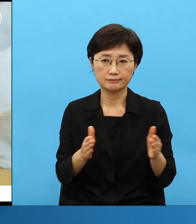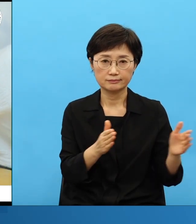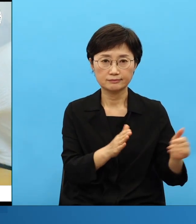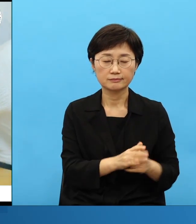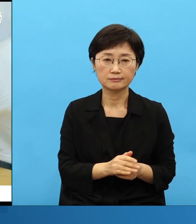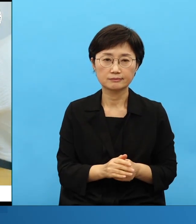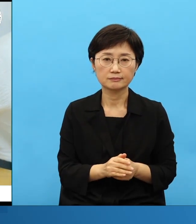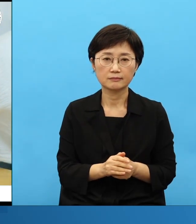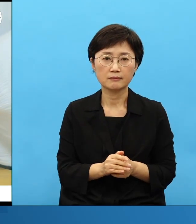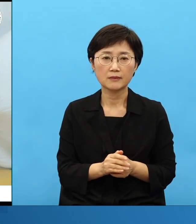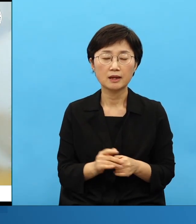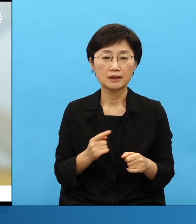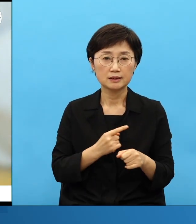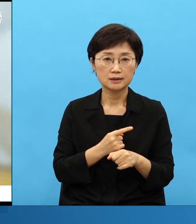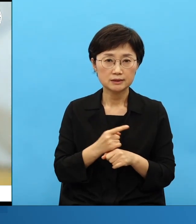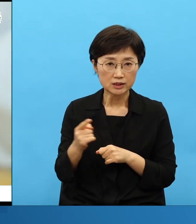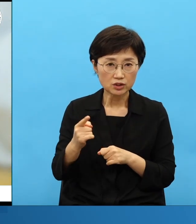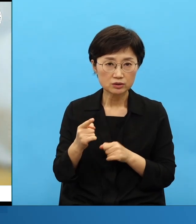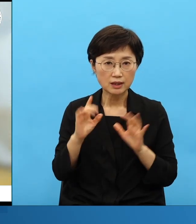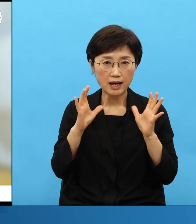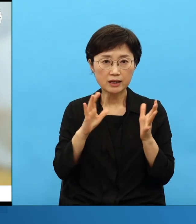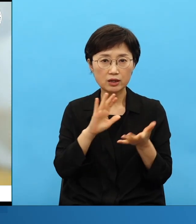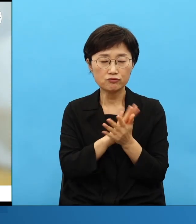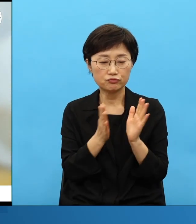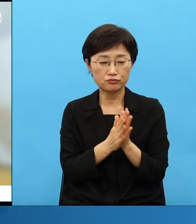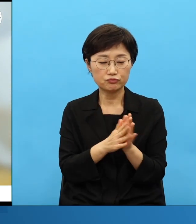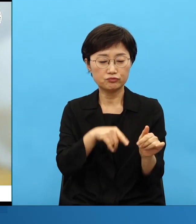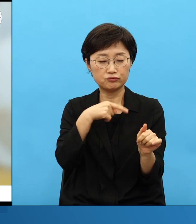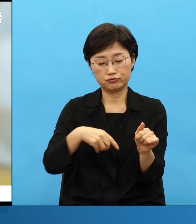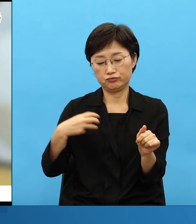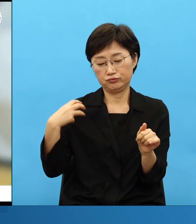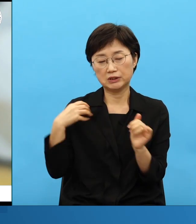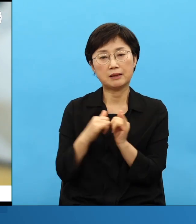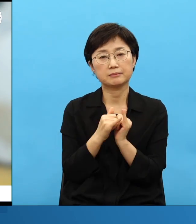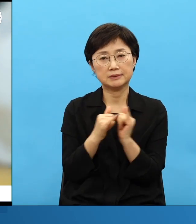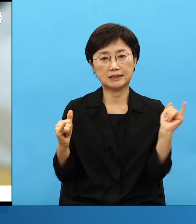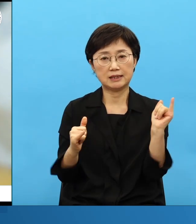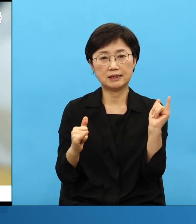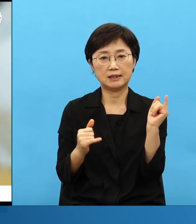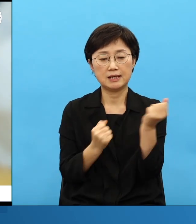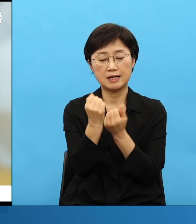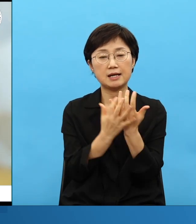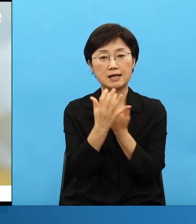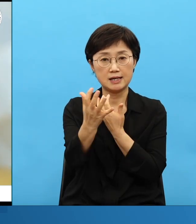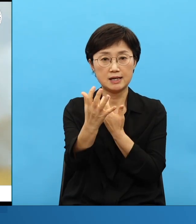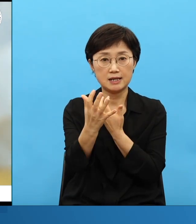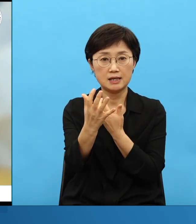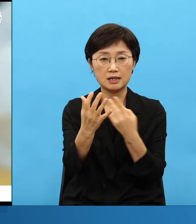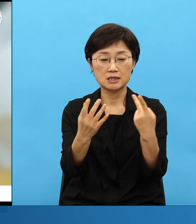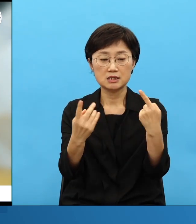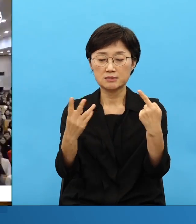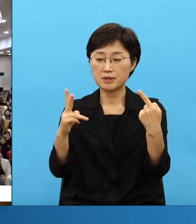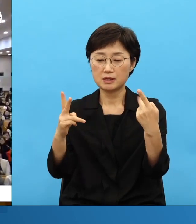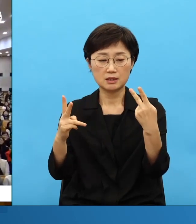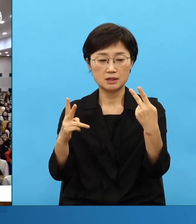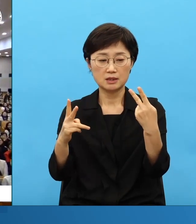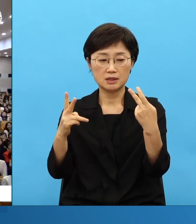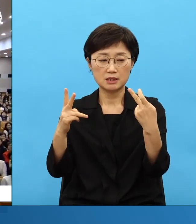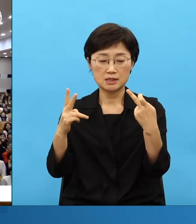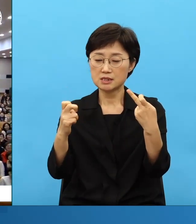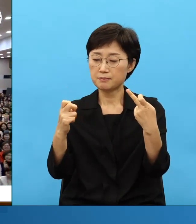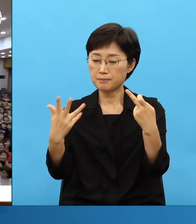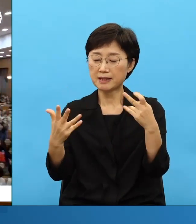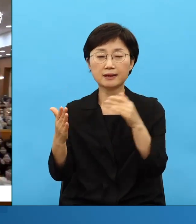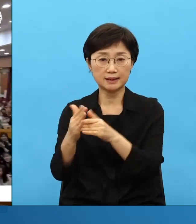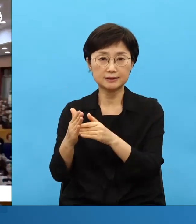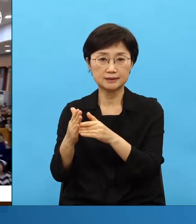2023 유아유치 사역자 수련회와 현직 교사 수련회 등록이 오는 28일 마감됩니다. 2023